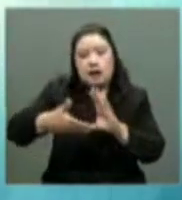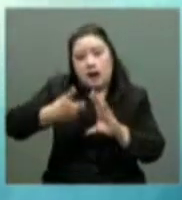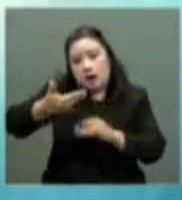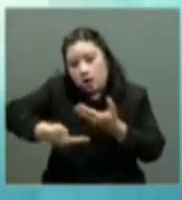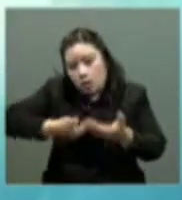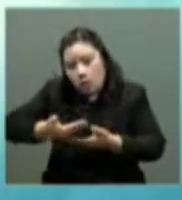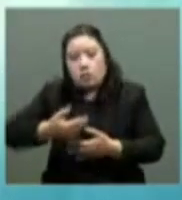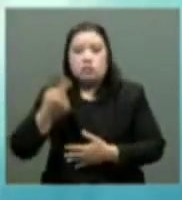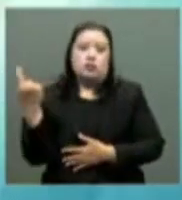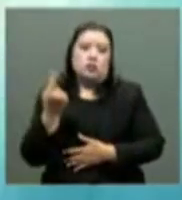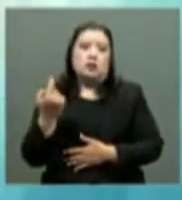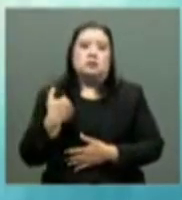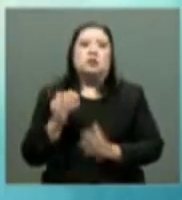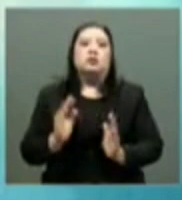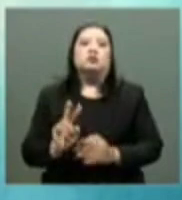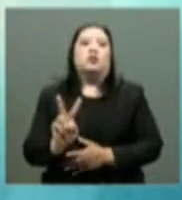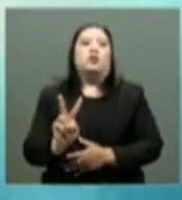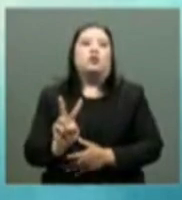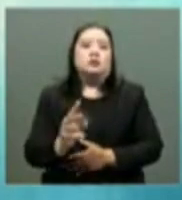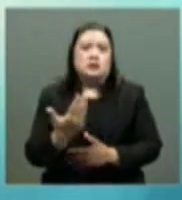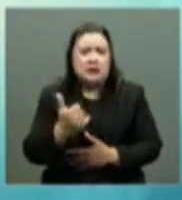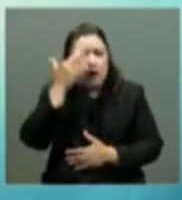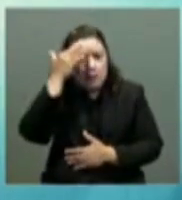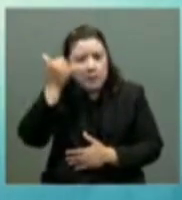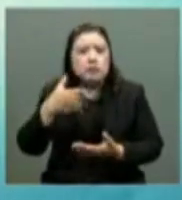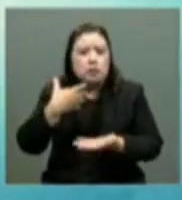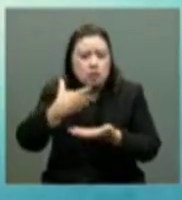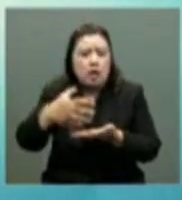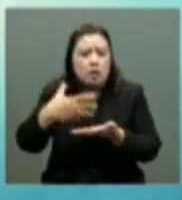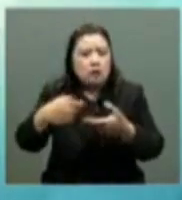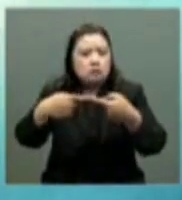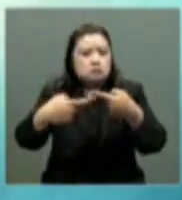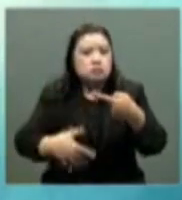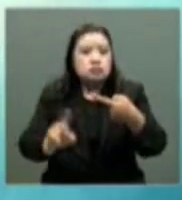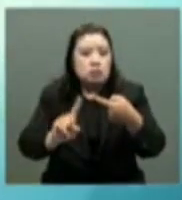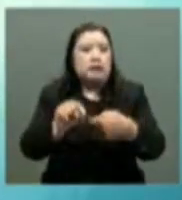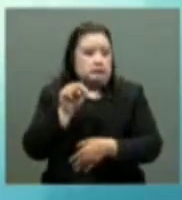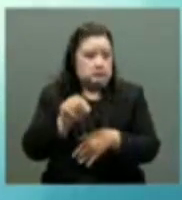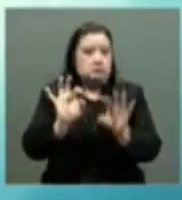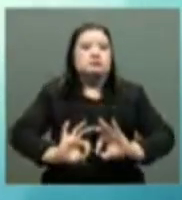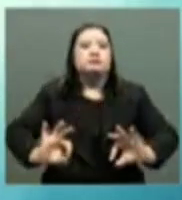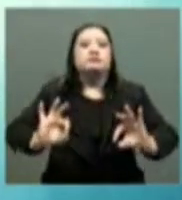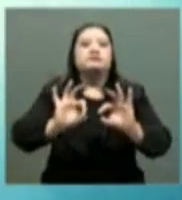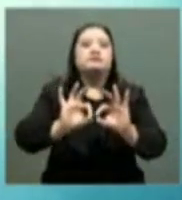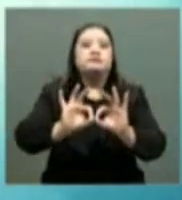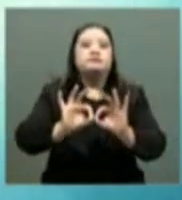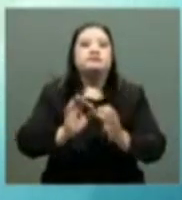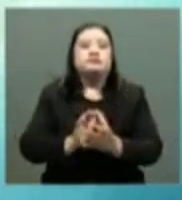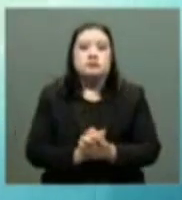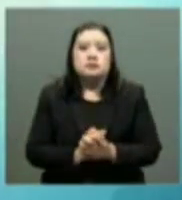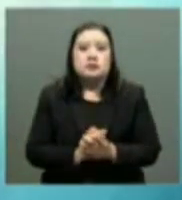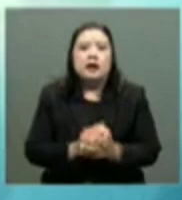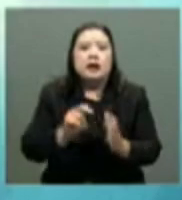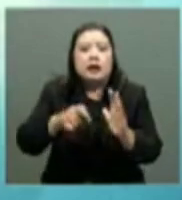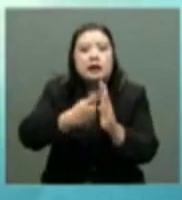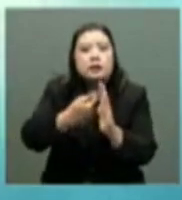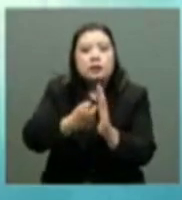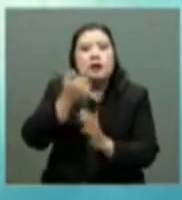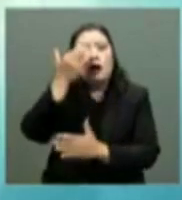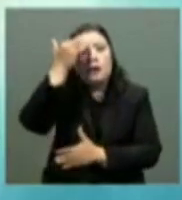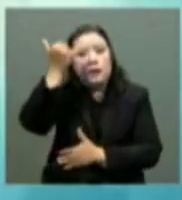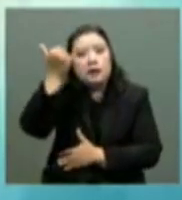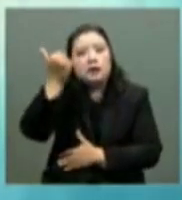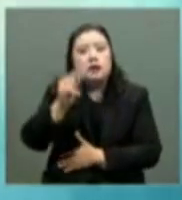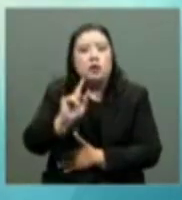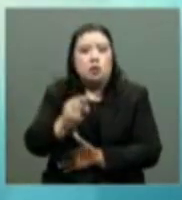านที่ท่องเที่ยว2รายที่ต้องบอกตรงนี้นะครับอันนี้มีความสำคัญนะครับว่าทำไมถึงเราจะต้อง